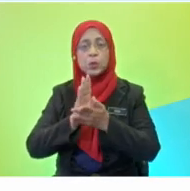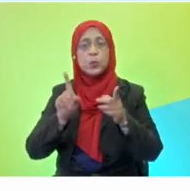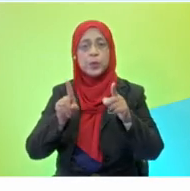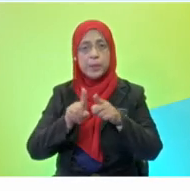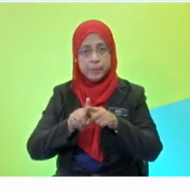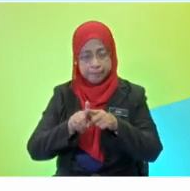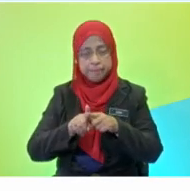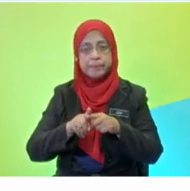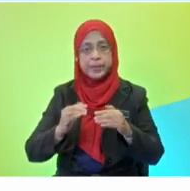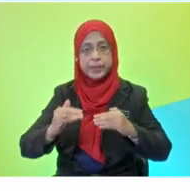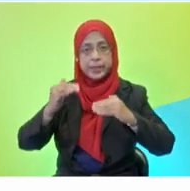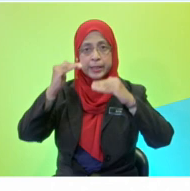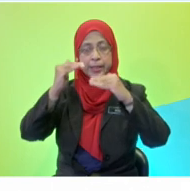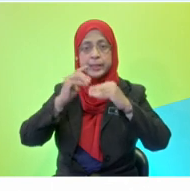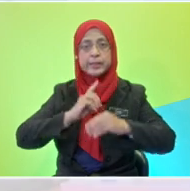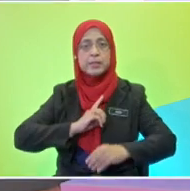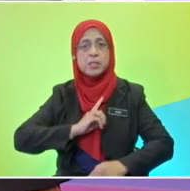syi'at Islam